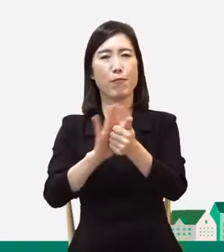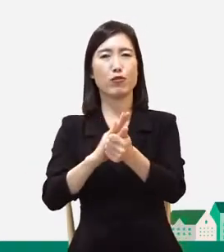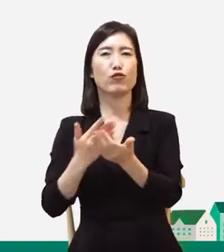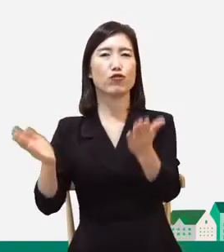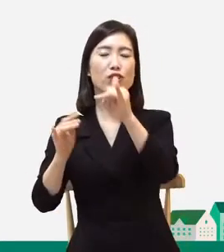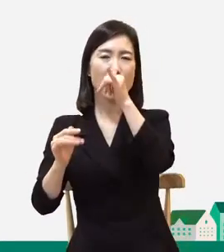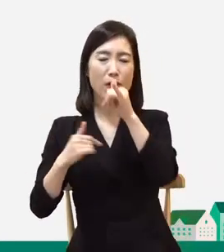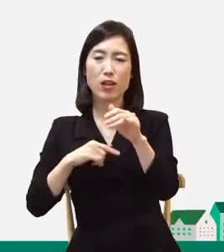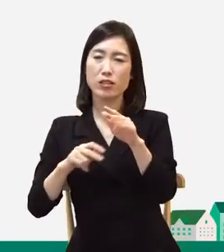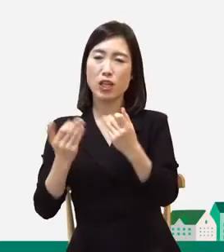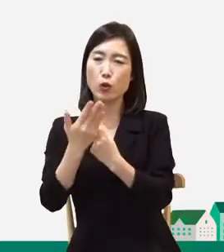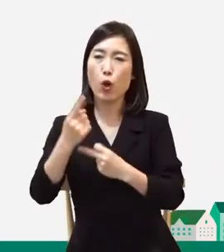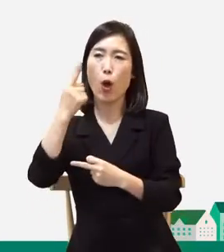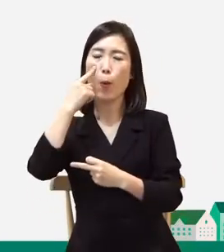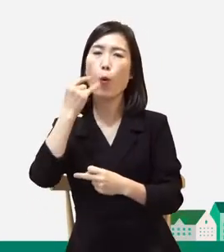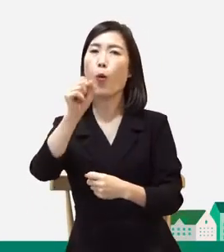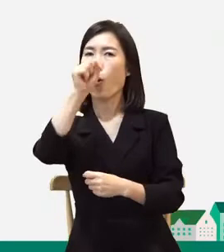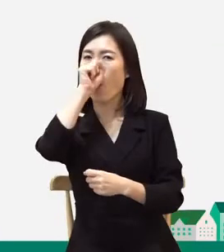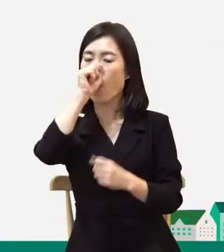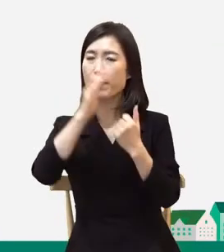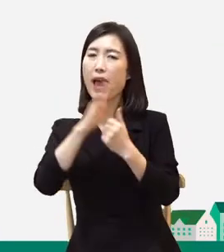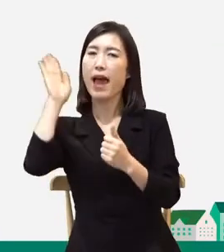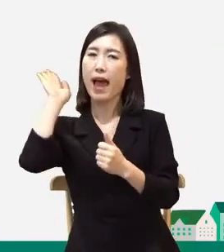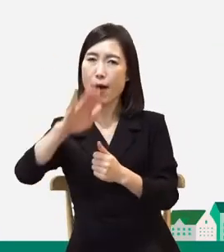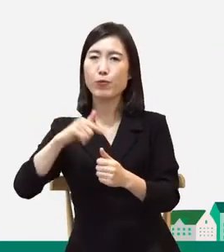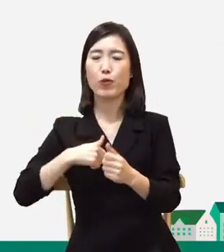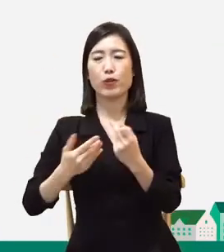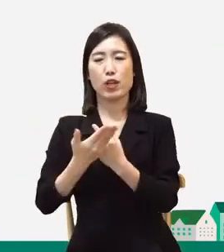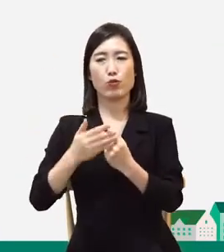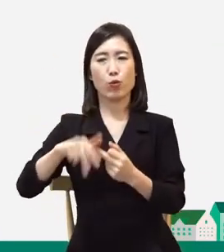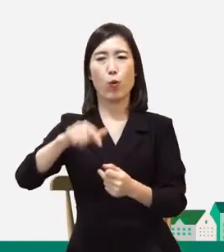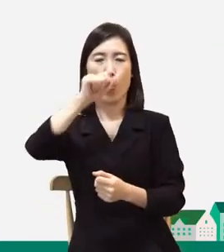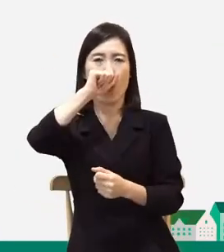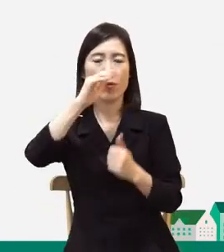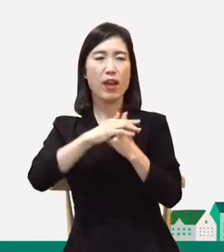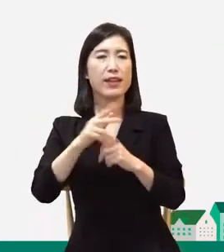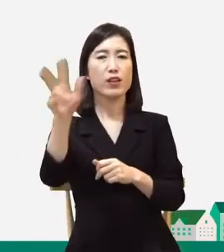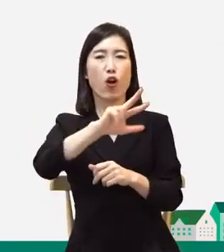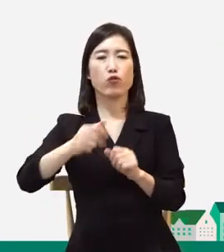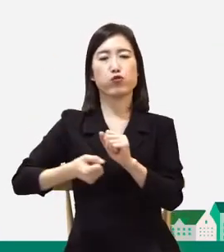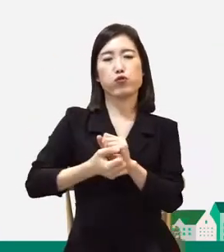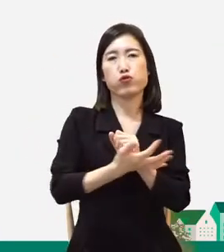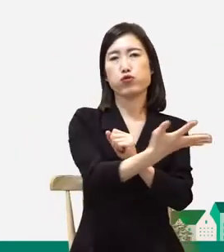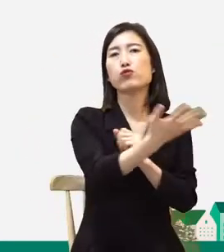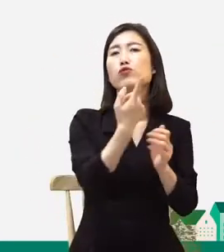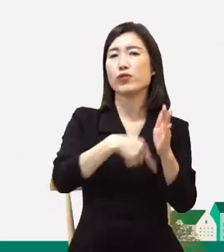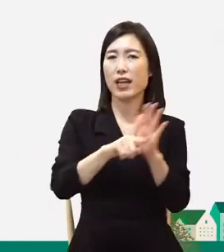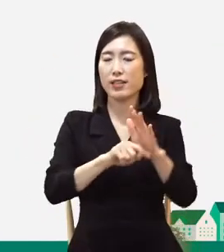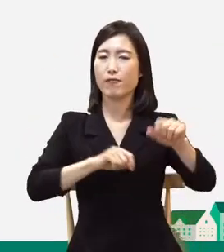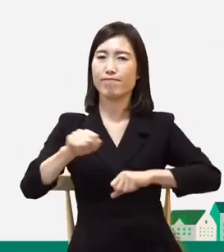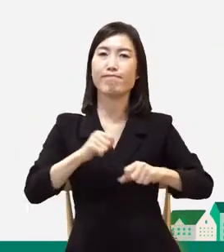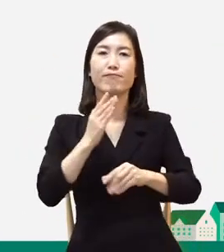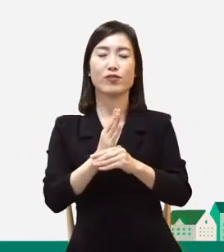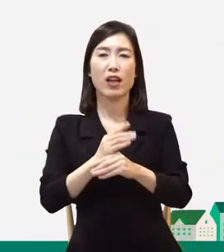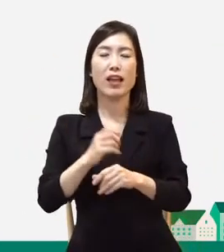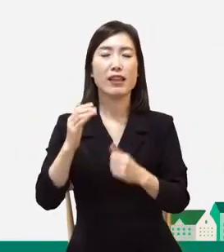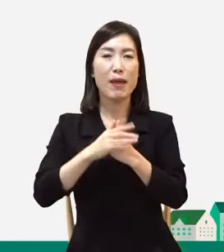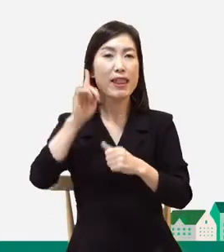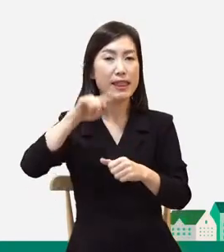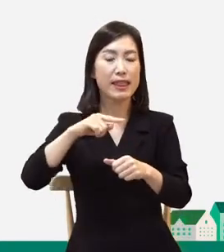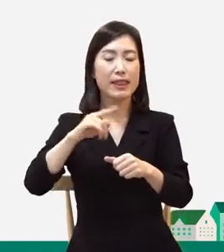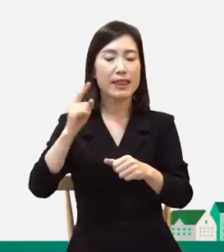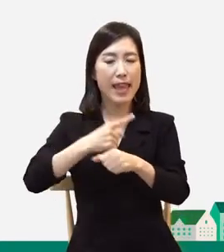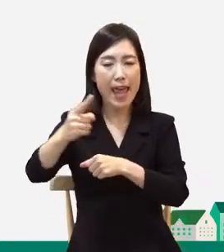시도의 벤치마킹을 통해 가지고 저희 제주도에서도 적극적으로 마련을 해 나가고 있고요. 내년에도 이런 지원주택이